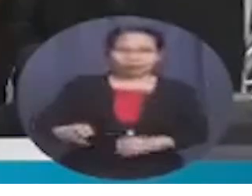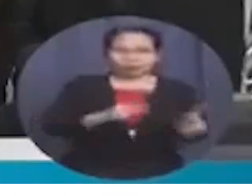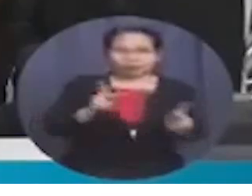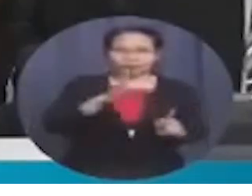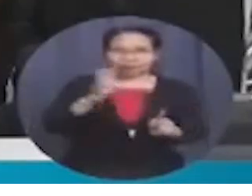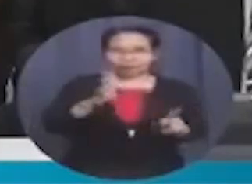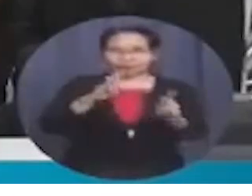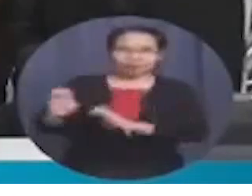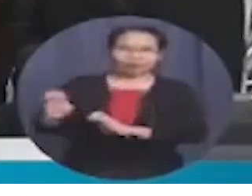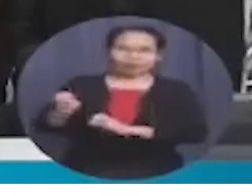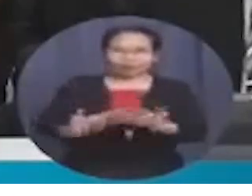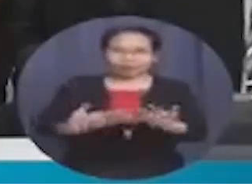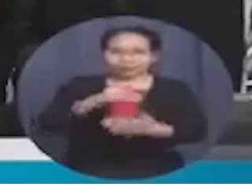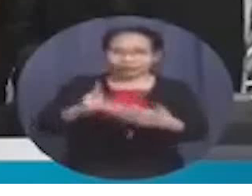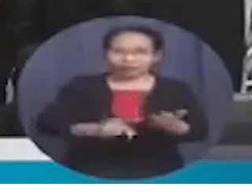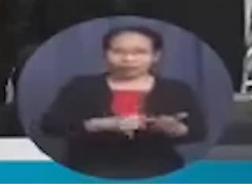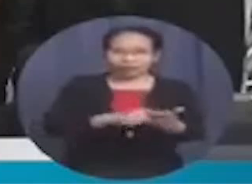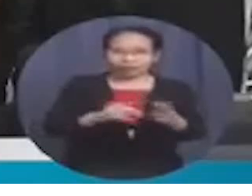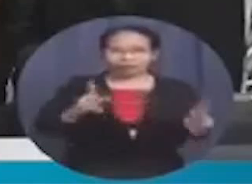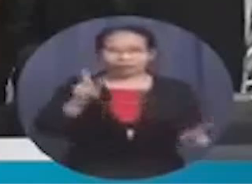tao na yan?